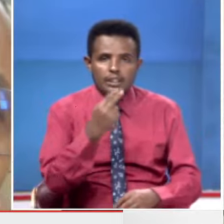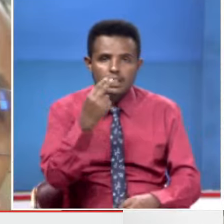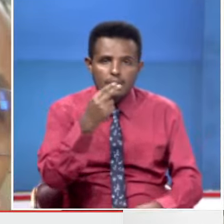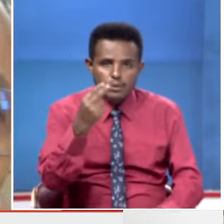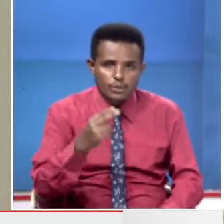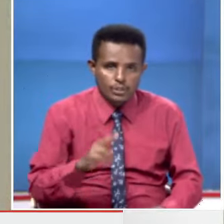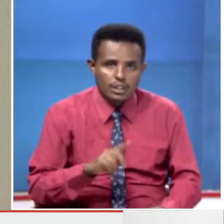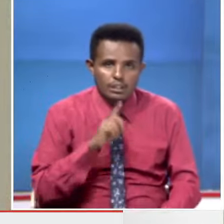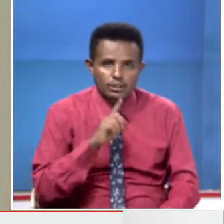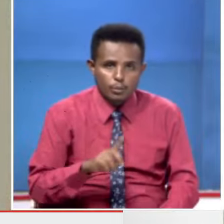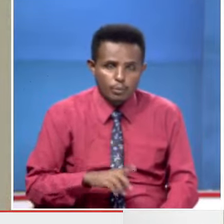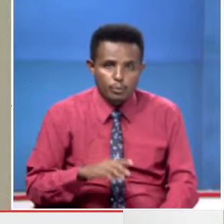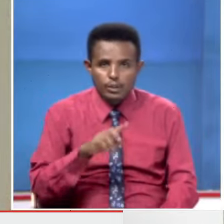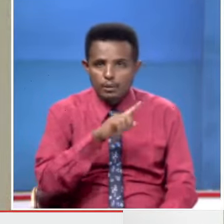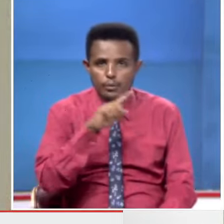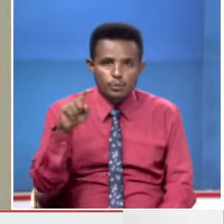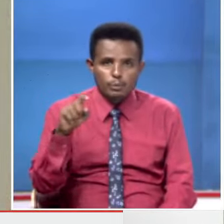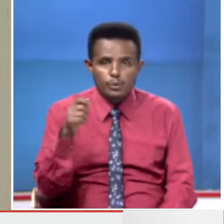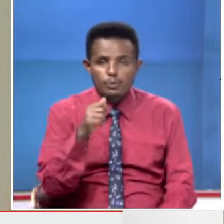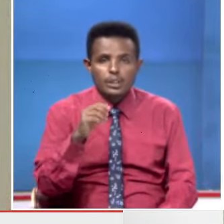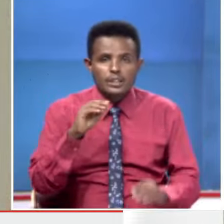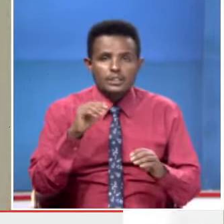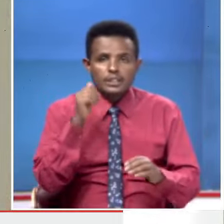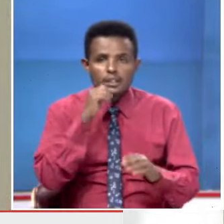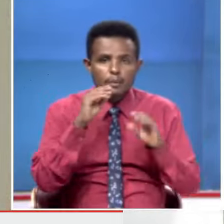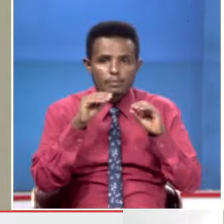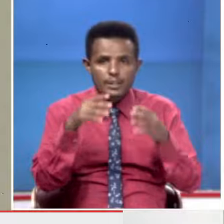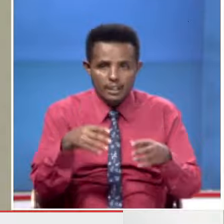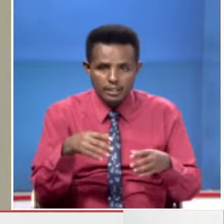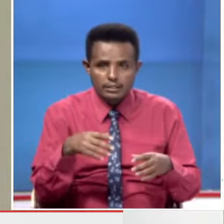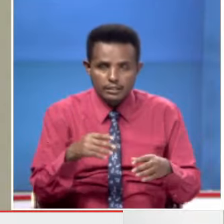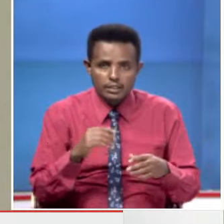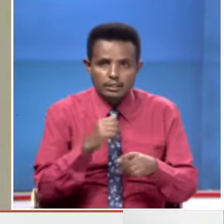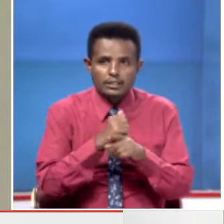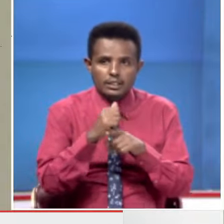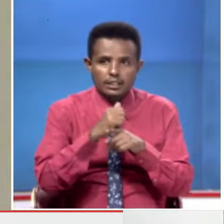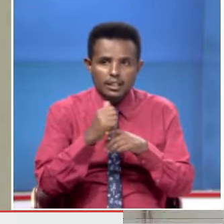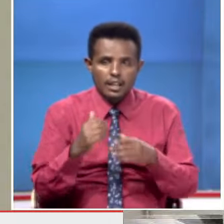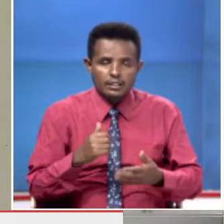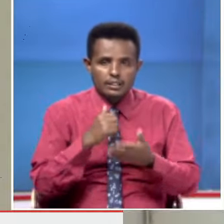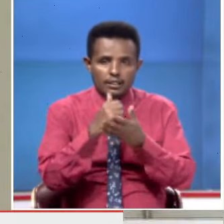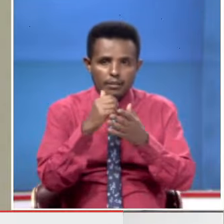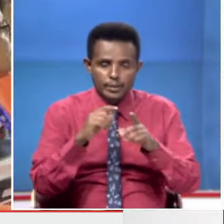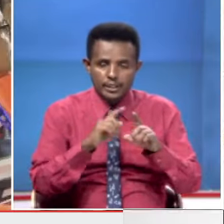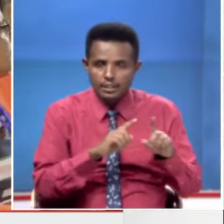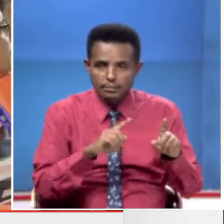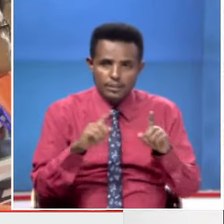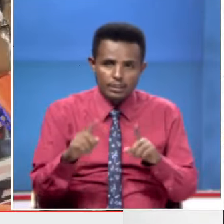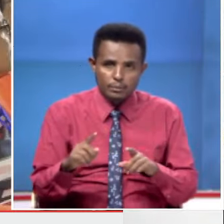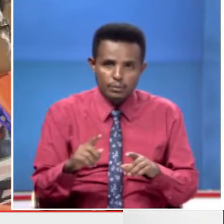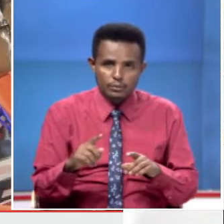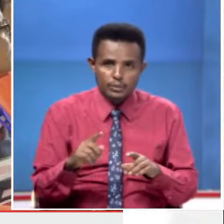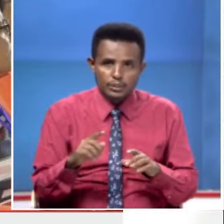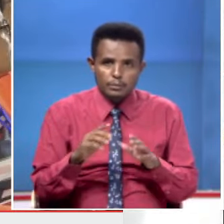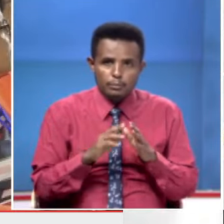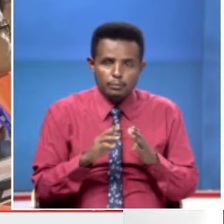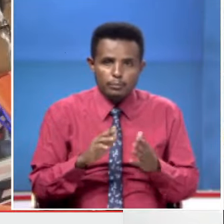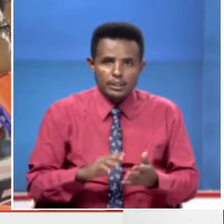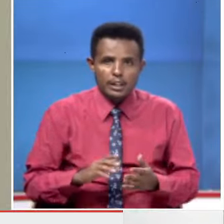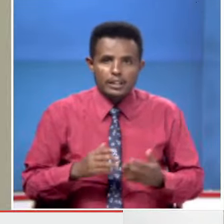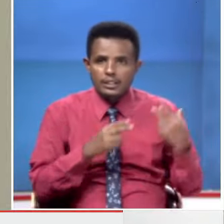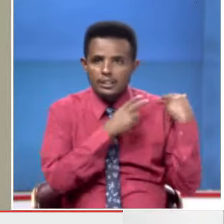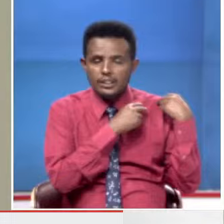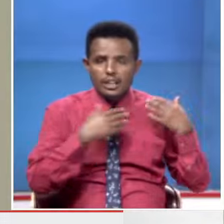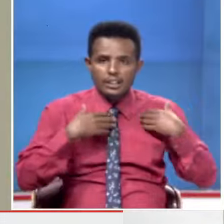ተጠቃሚዎች ናቸው። ወደ 100 የሚሆኑ ሴት መምህራን የስልጠና ድጋፍ ተደርጎላቸዋል። ብዙ ባለድርሻ አካላት